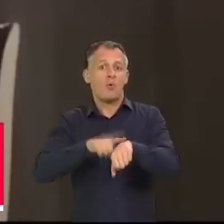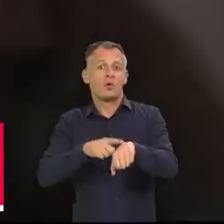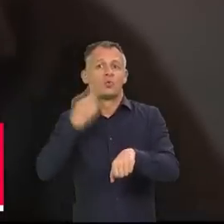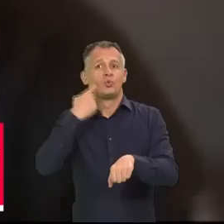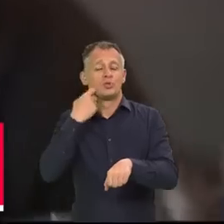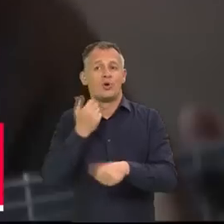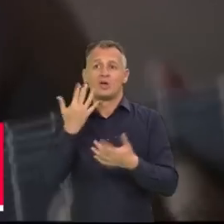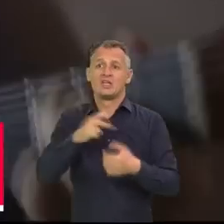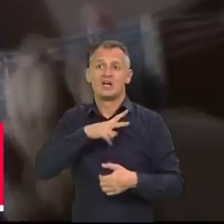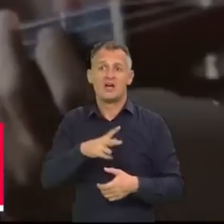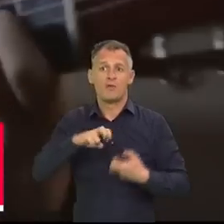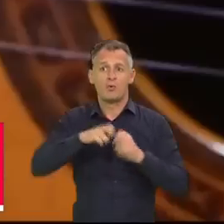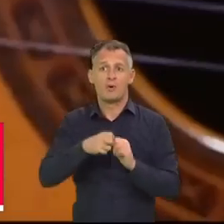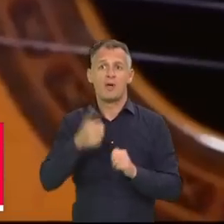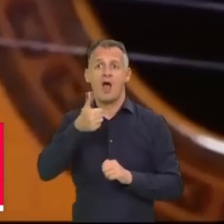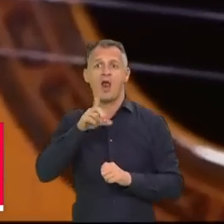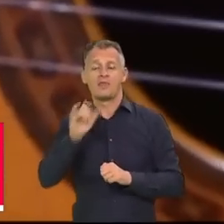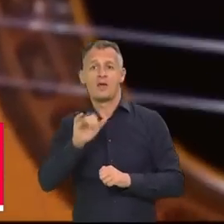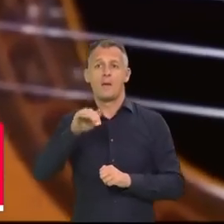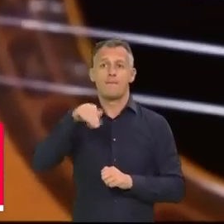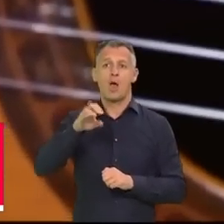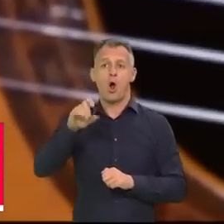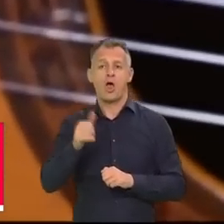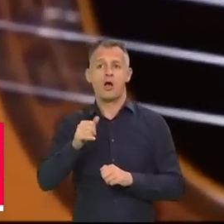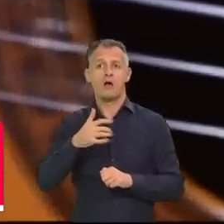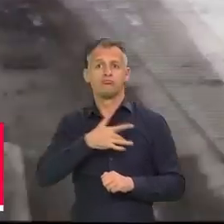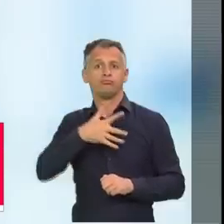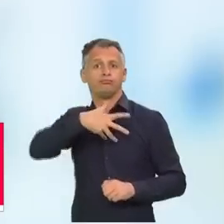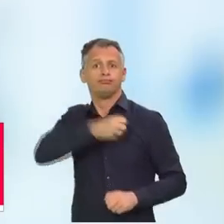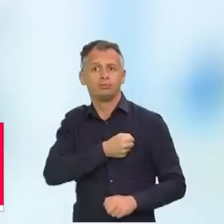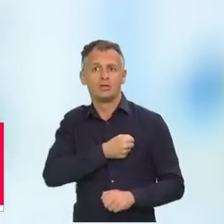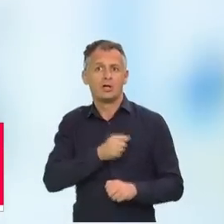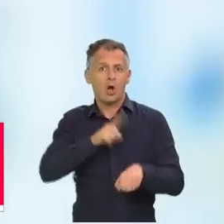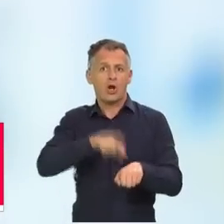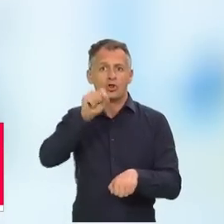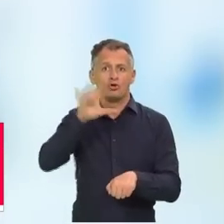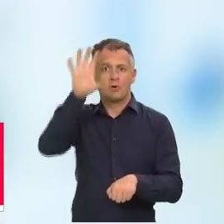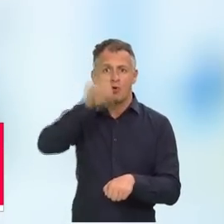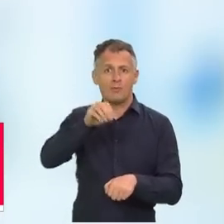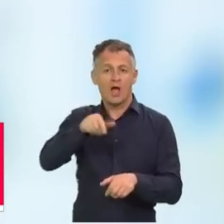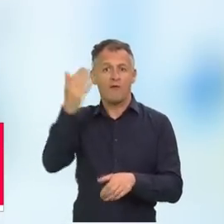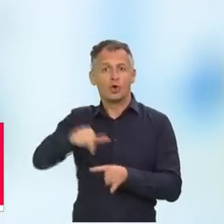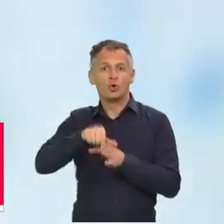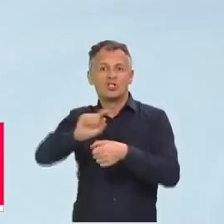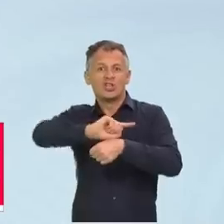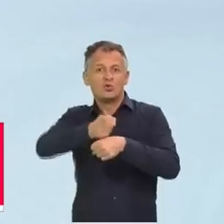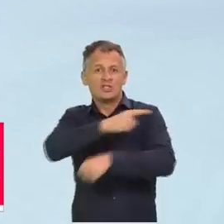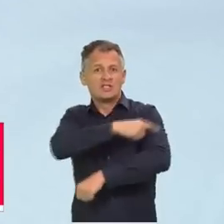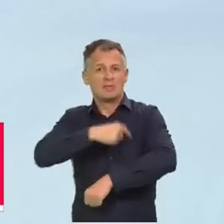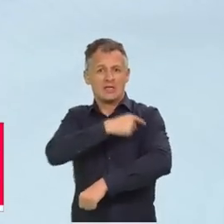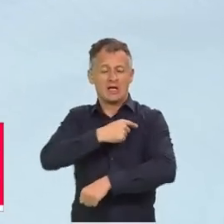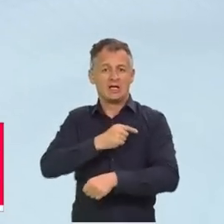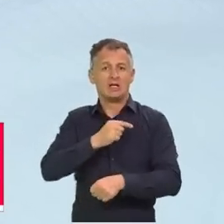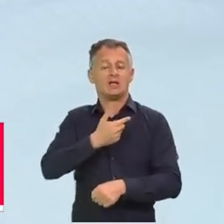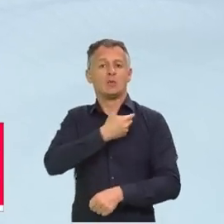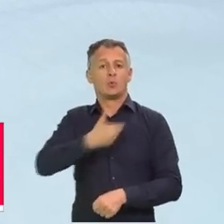de gravitatea problemei. Aldi Meola suferise un infart. În jurul orei 12 noaptea, chitaristul a fost dus de urgență la spitalul Bagdazar Arsen din